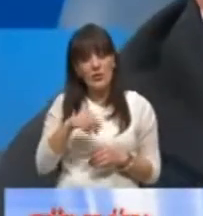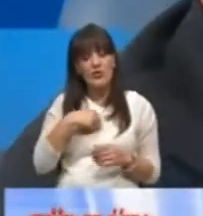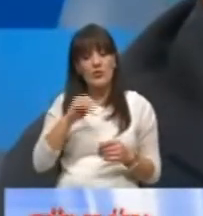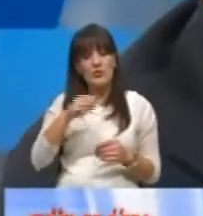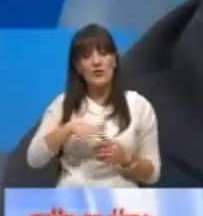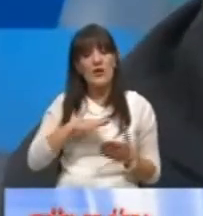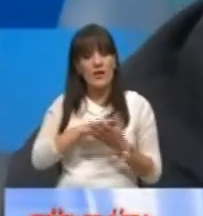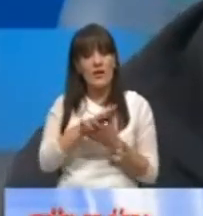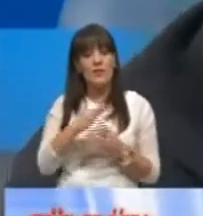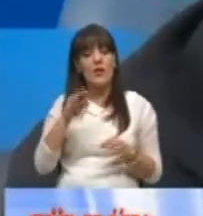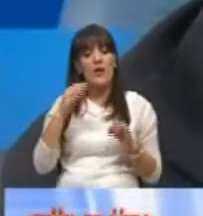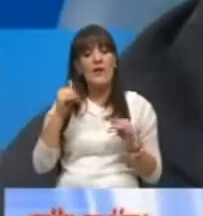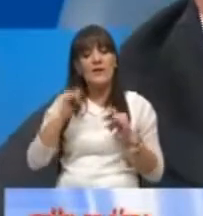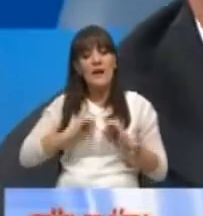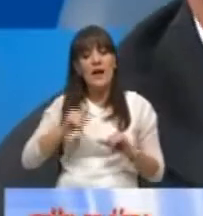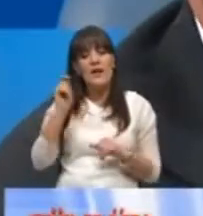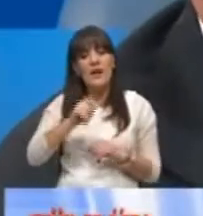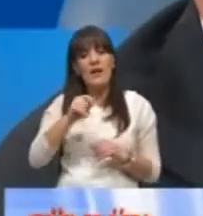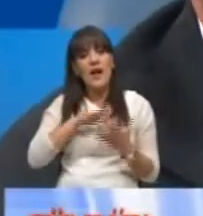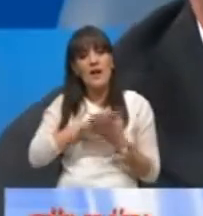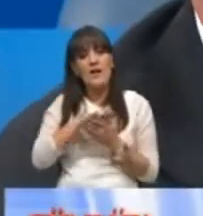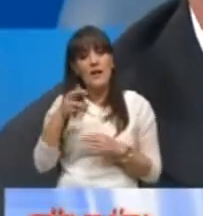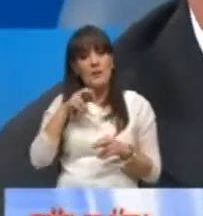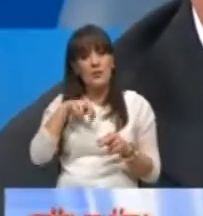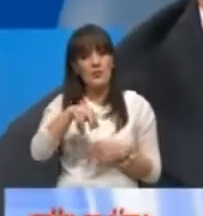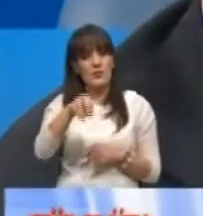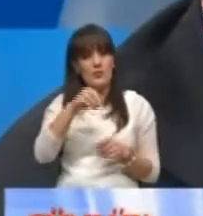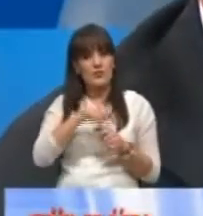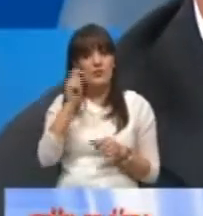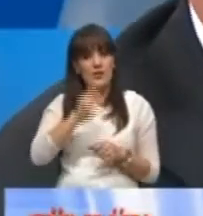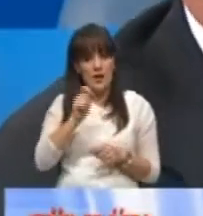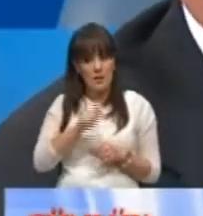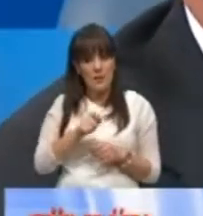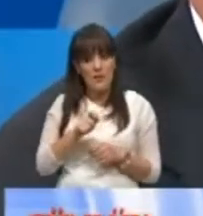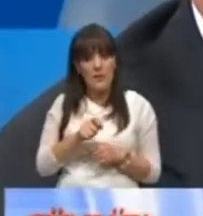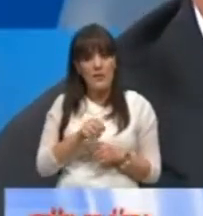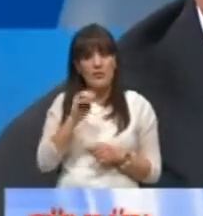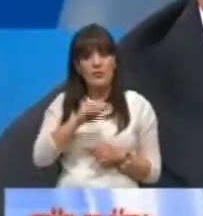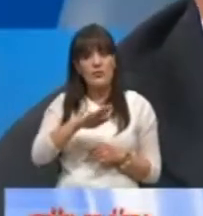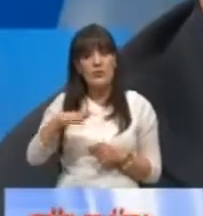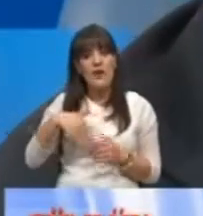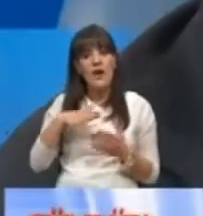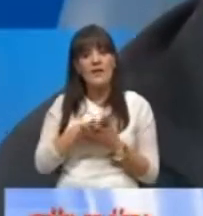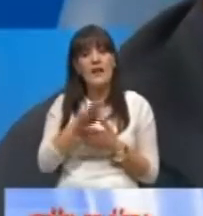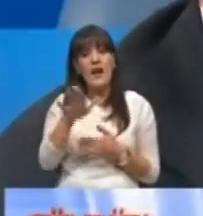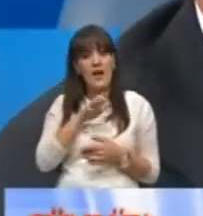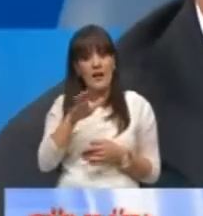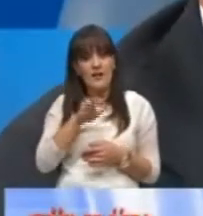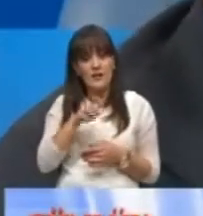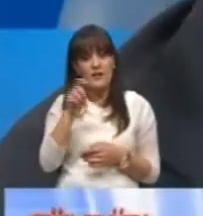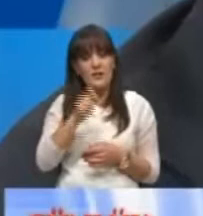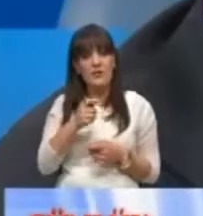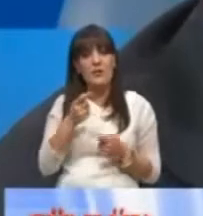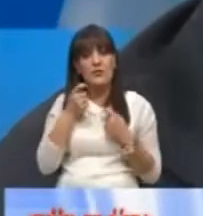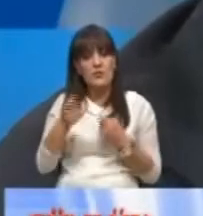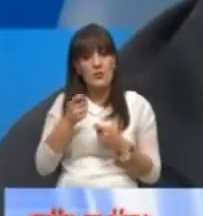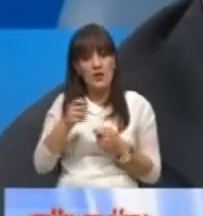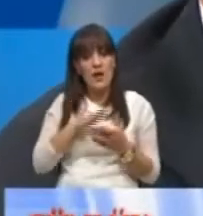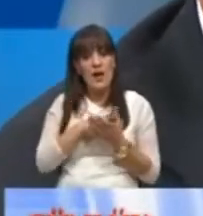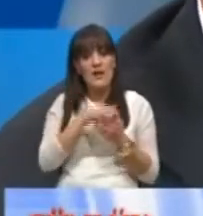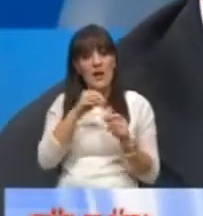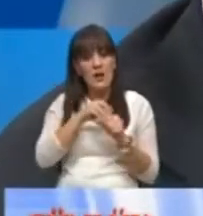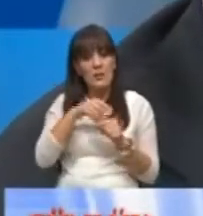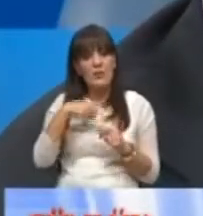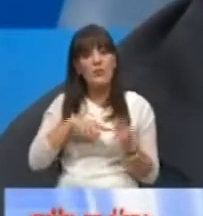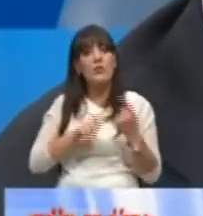ayaklarını mümkün olduğunca rahat ettirecek ayakkabılarla yürüyüş yapmalarını, çocukların ayağını ağrıtacak, zorlayacak